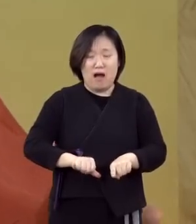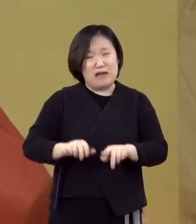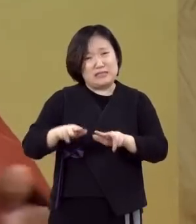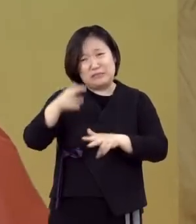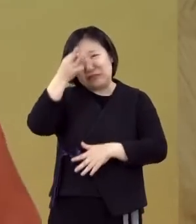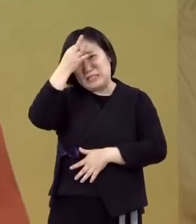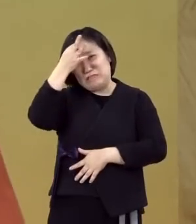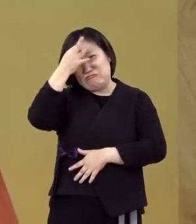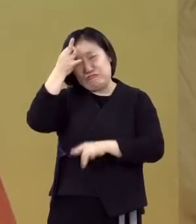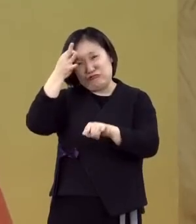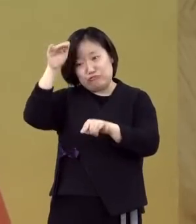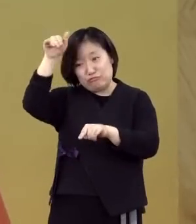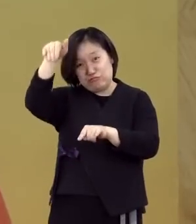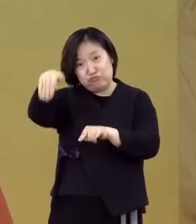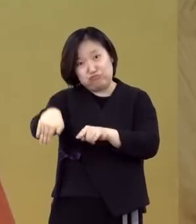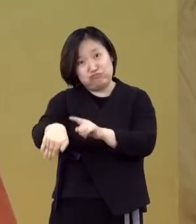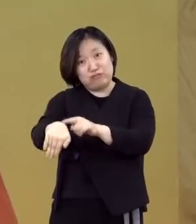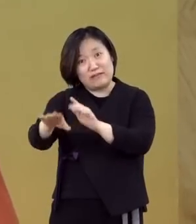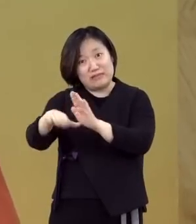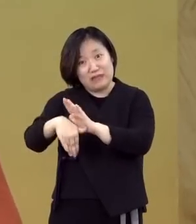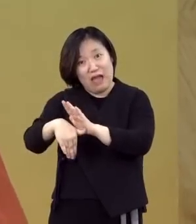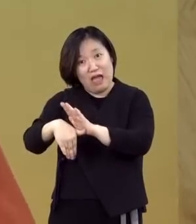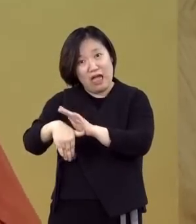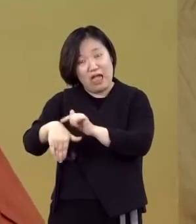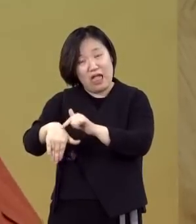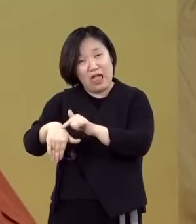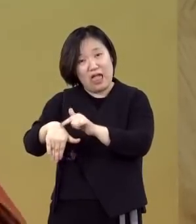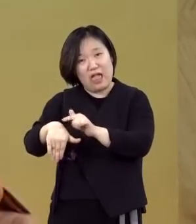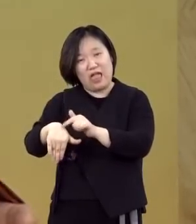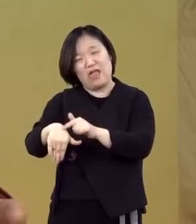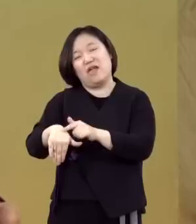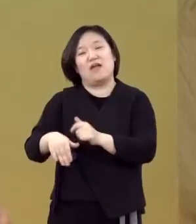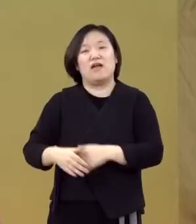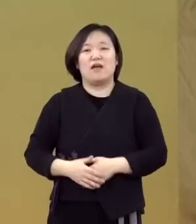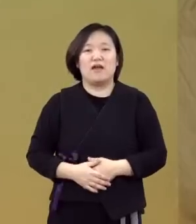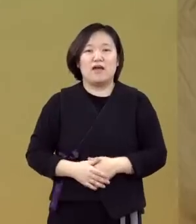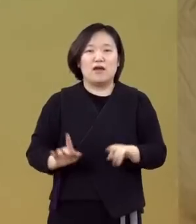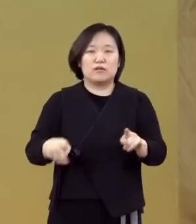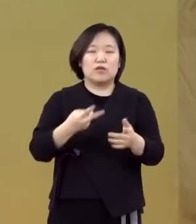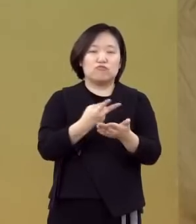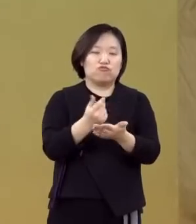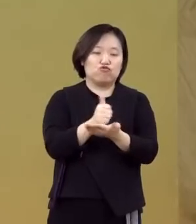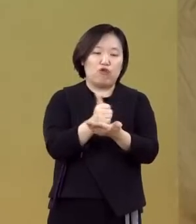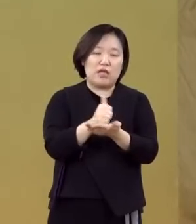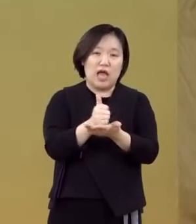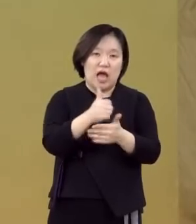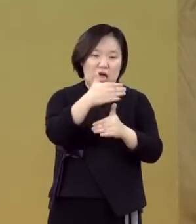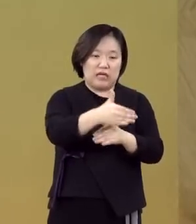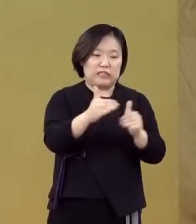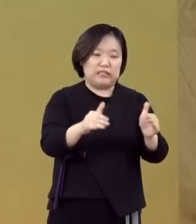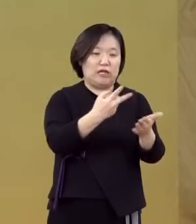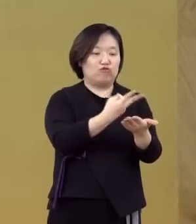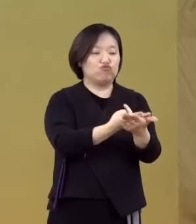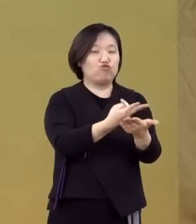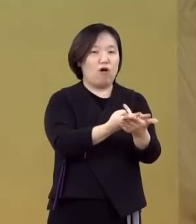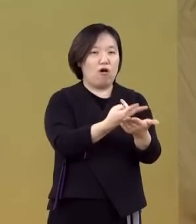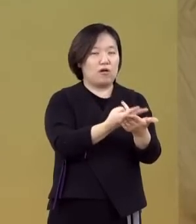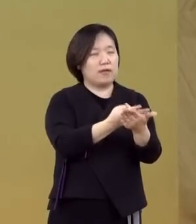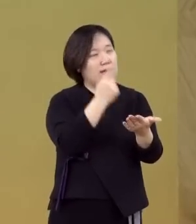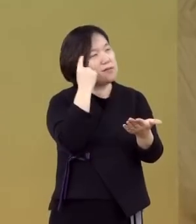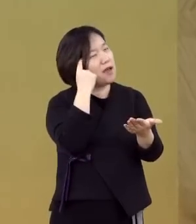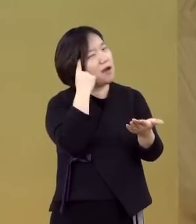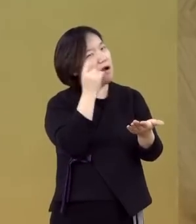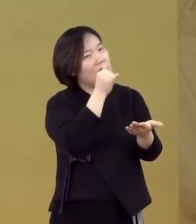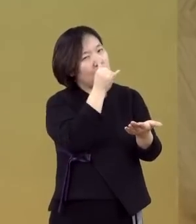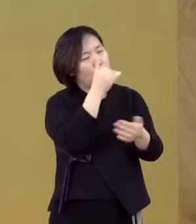은 지금과비교하면매우낙후되어있었습니다.그는 의식만겨우유지한채중환자실